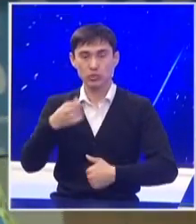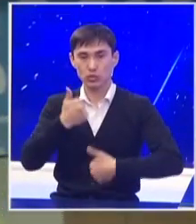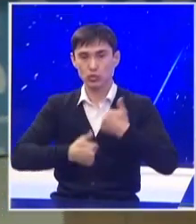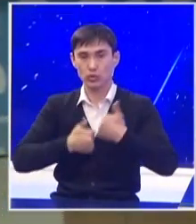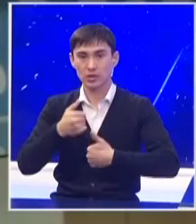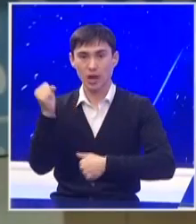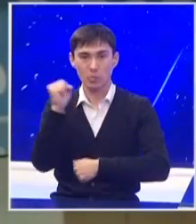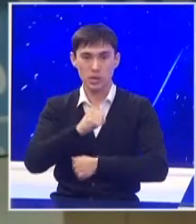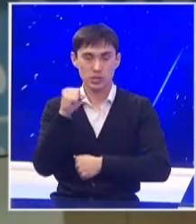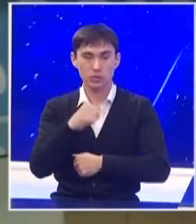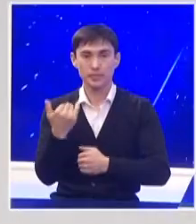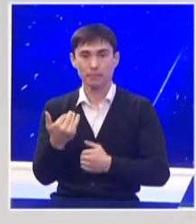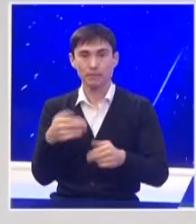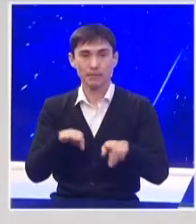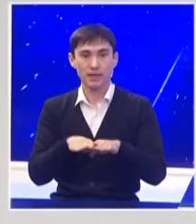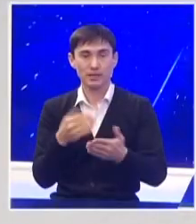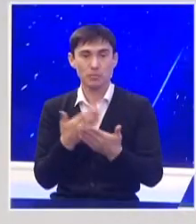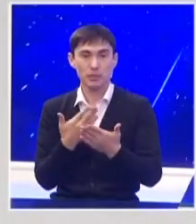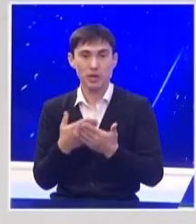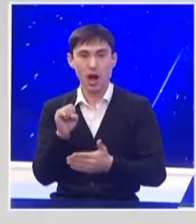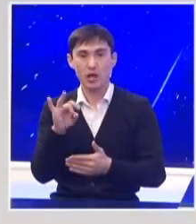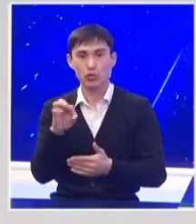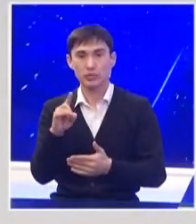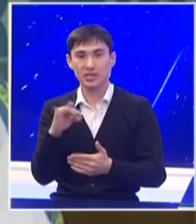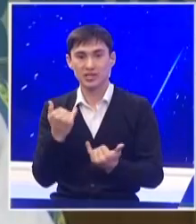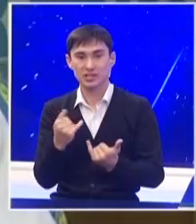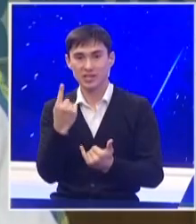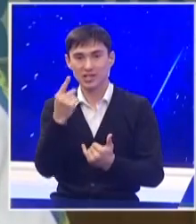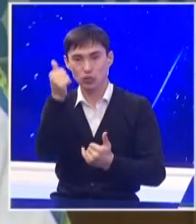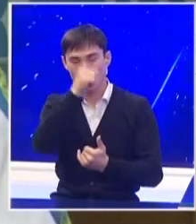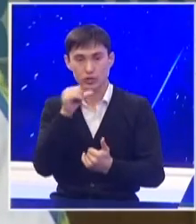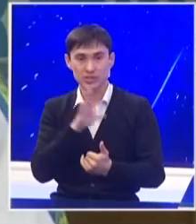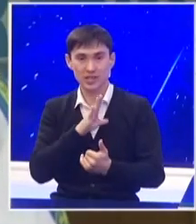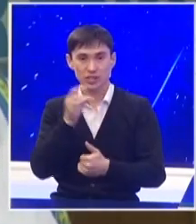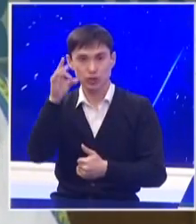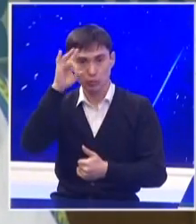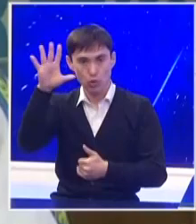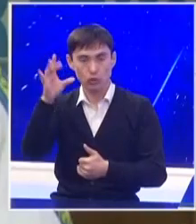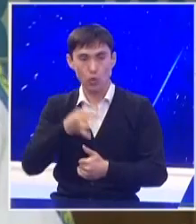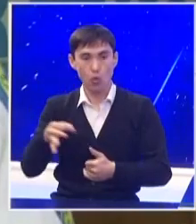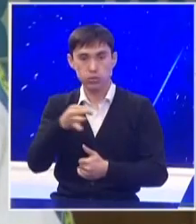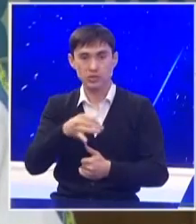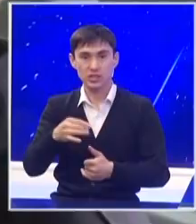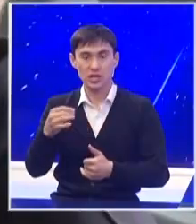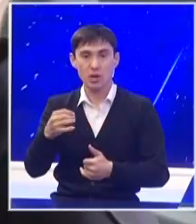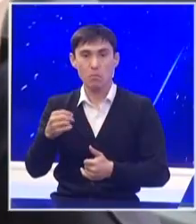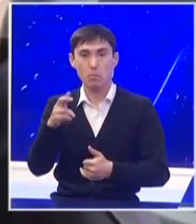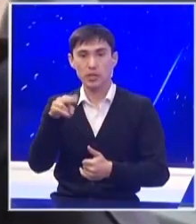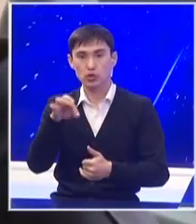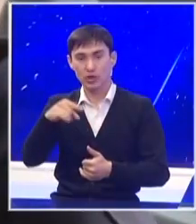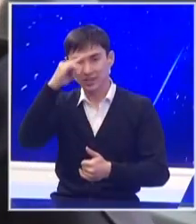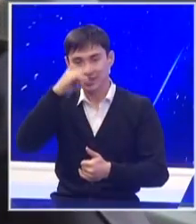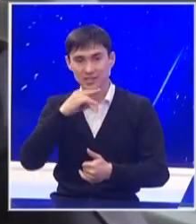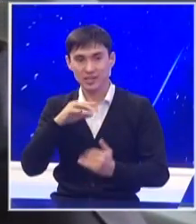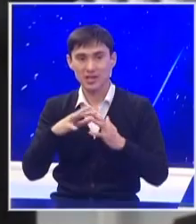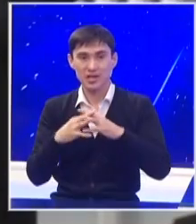турнире по армрестлингу. Так, например, Аяулым Даниярова всего за один год стала чемпионкой области и призером Казахстана. Именно в